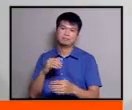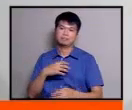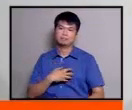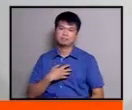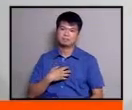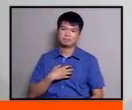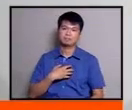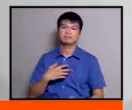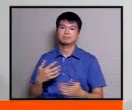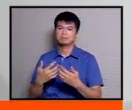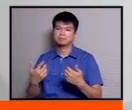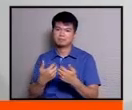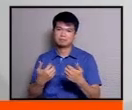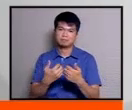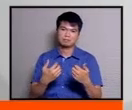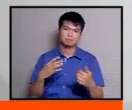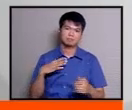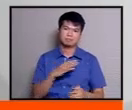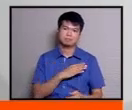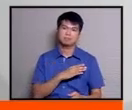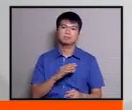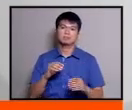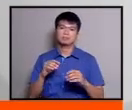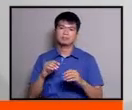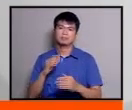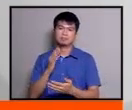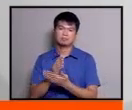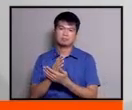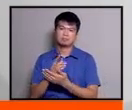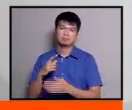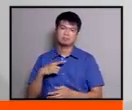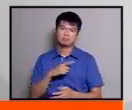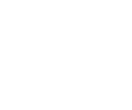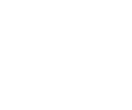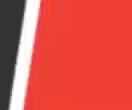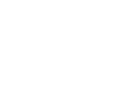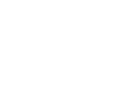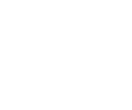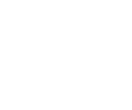pagkakawatak-watak ng kamera at posibleng maging hadlang sa pagsulong ng legislative agenda ng Pangulo.